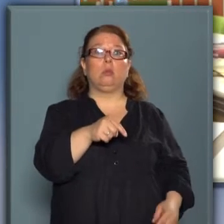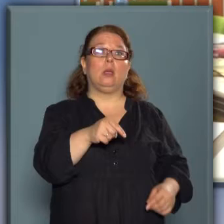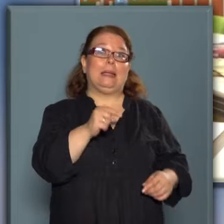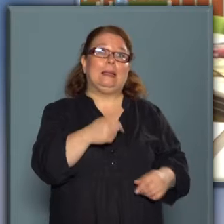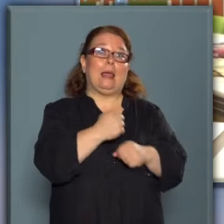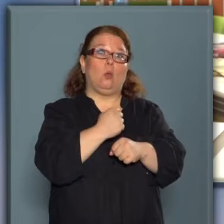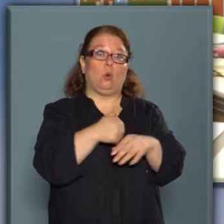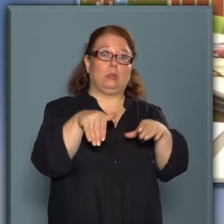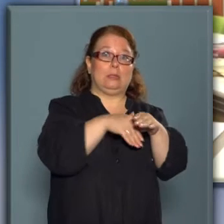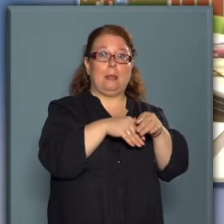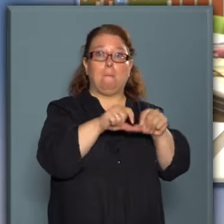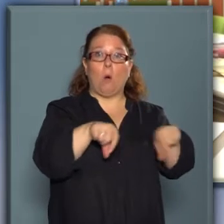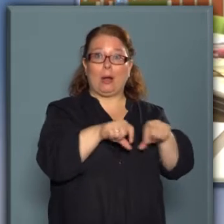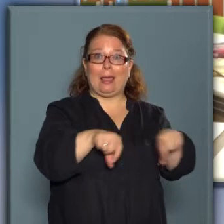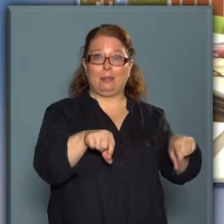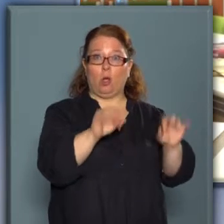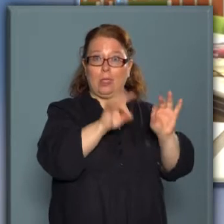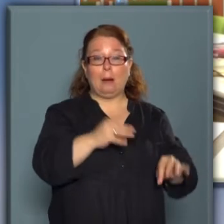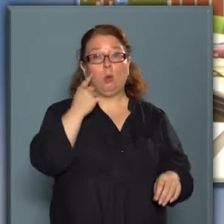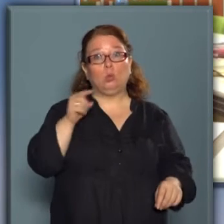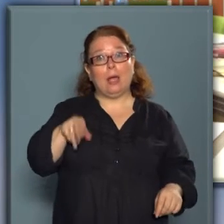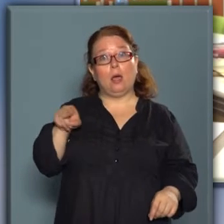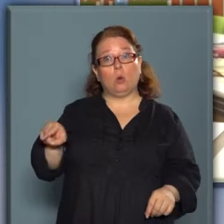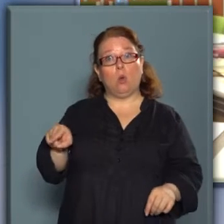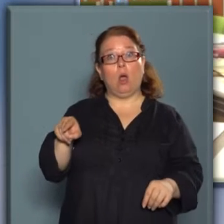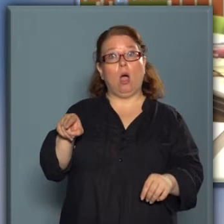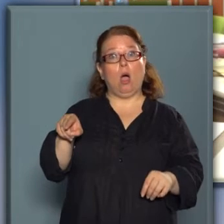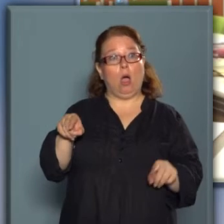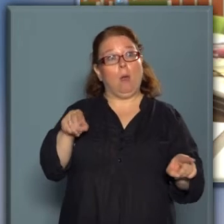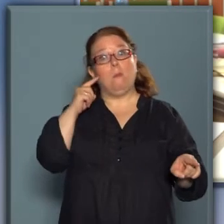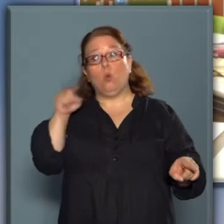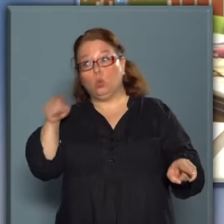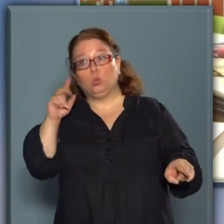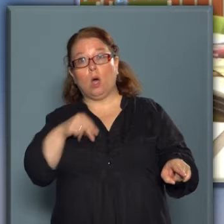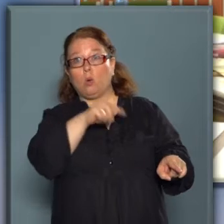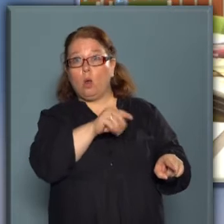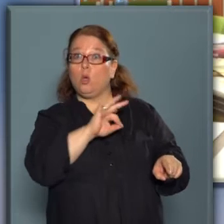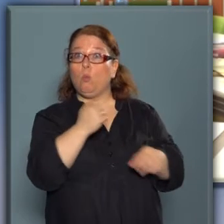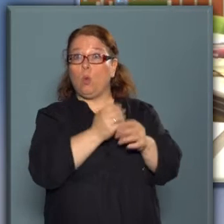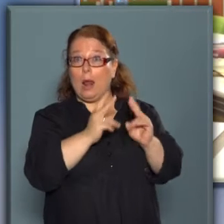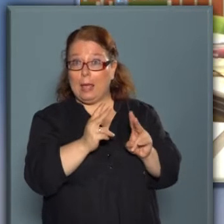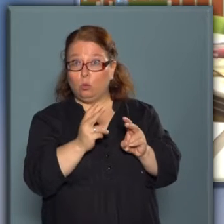a parkettagyárba, mert ők tudták, hogy ott munkalehetőség van.